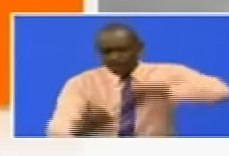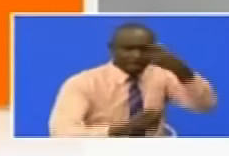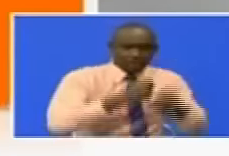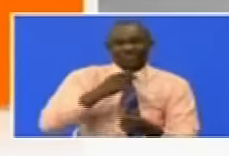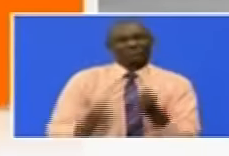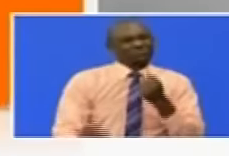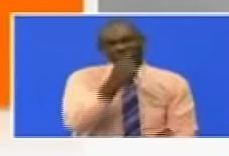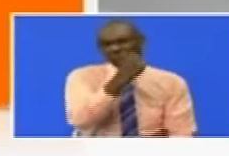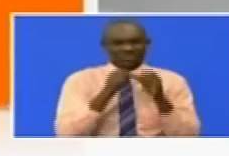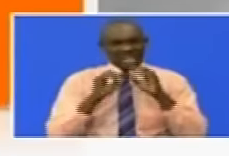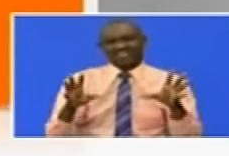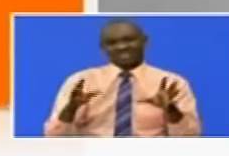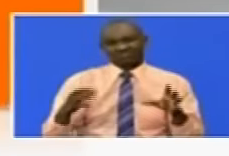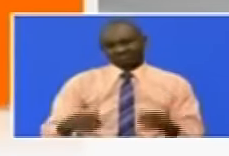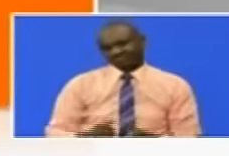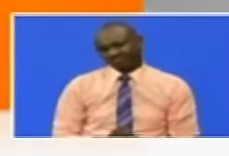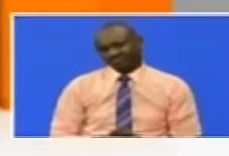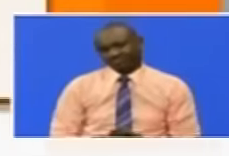wala hawakuumizana.